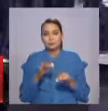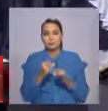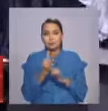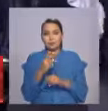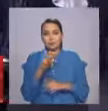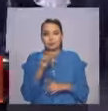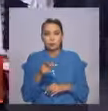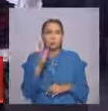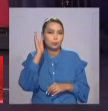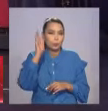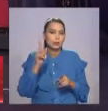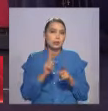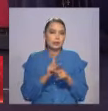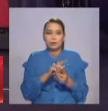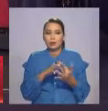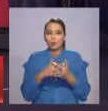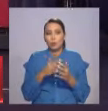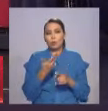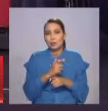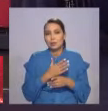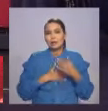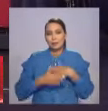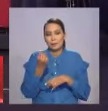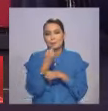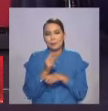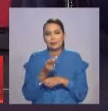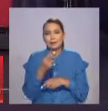что, будучи из маленького аула, они очень рады победе на